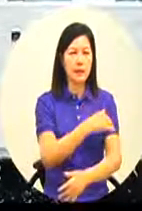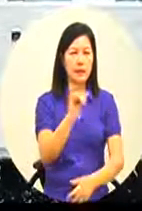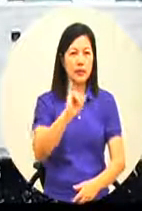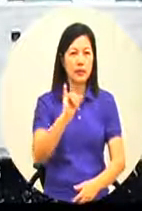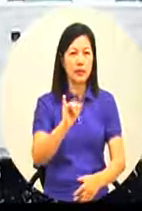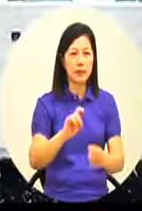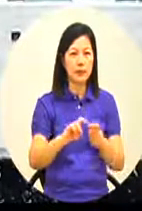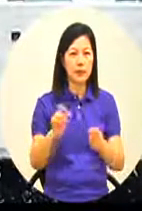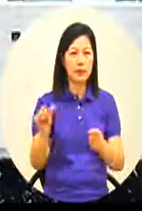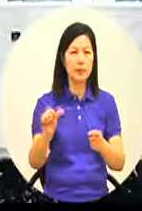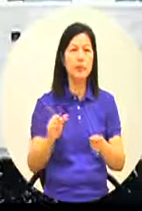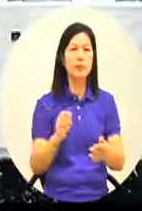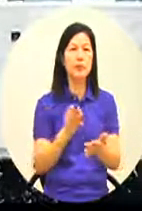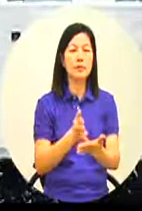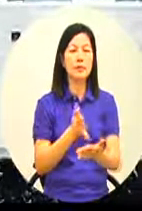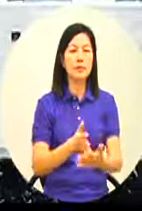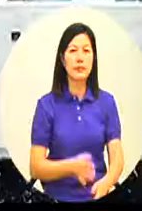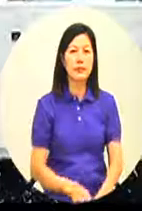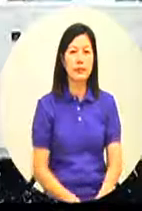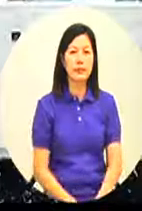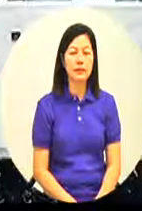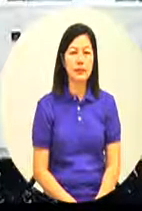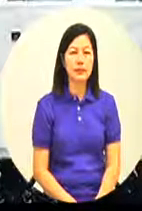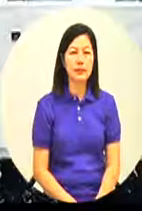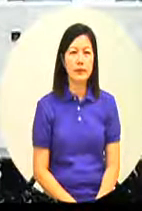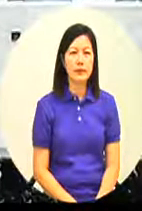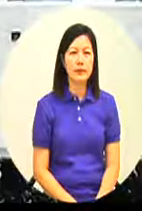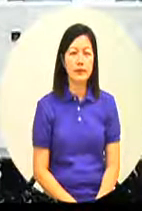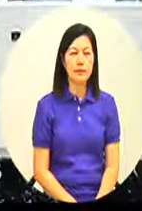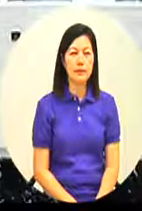间15分钟，谢谢。 谢谢。